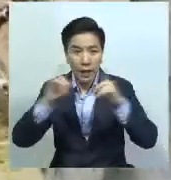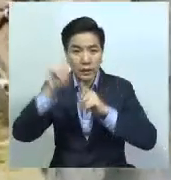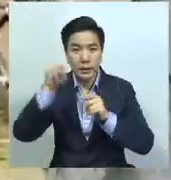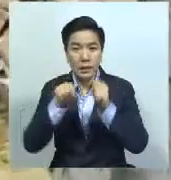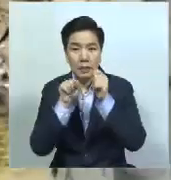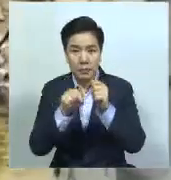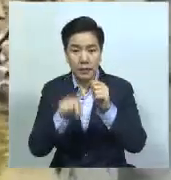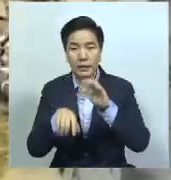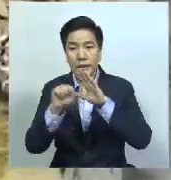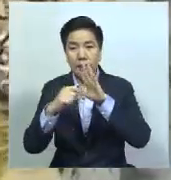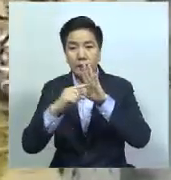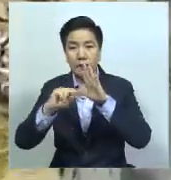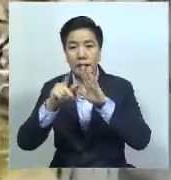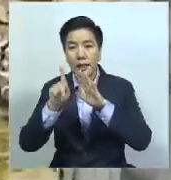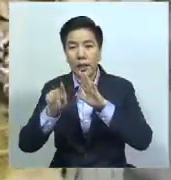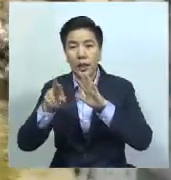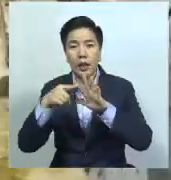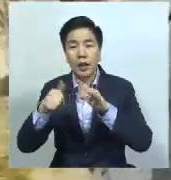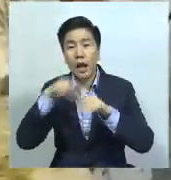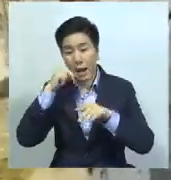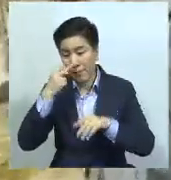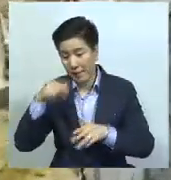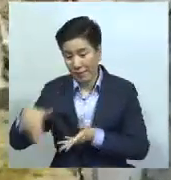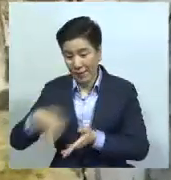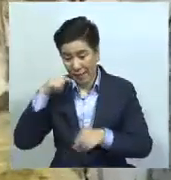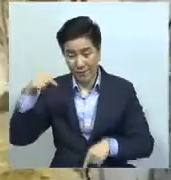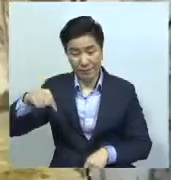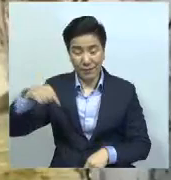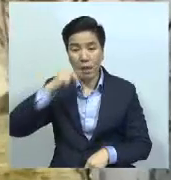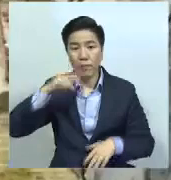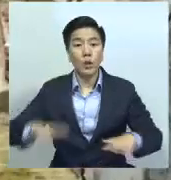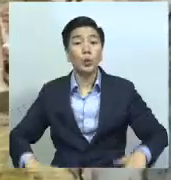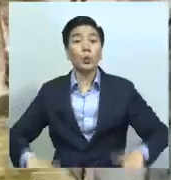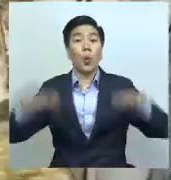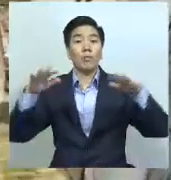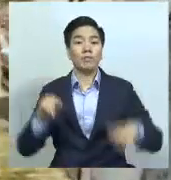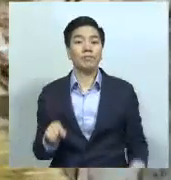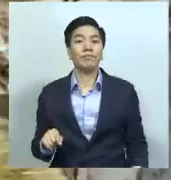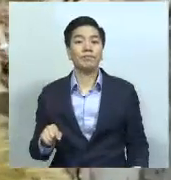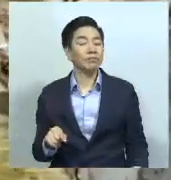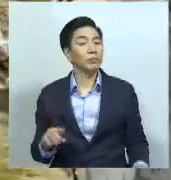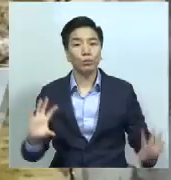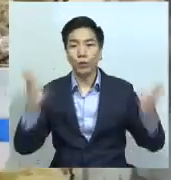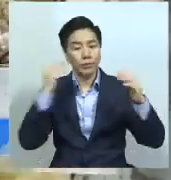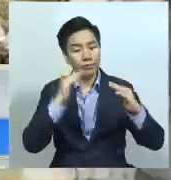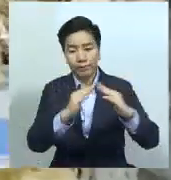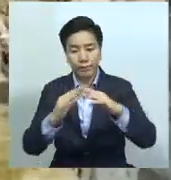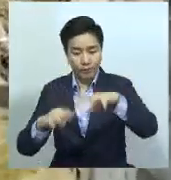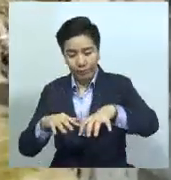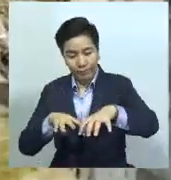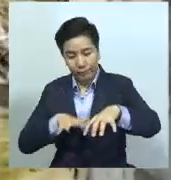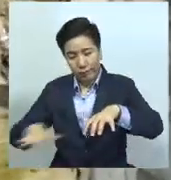ในอำเภอสังขละบุรีเลยนะครับเพราะว่าถ้าน้ำห้วยที่เราเห็นเนี่ยถ้าท่วมขึ้นมาเนี่ยก็หมดทั้งหมู่บ้านแ